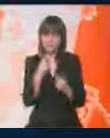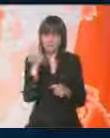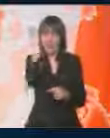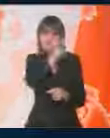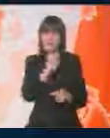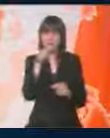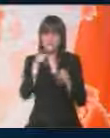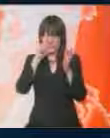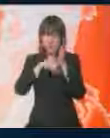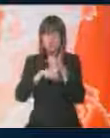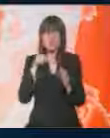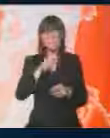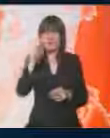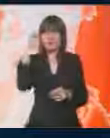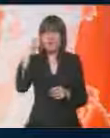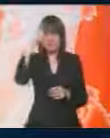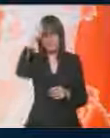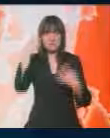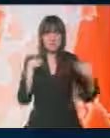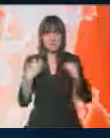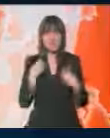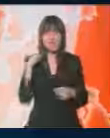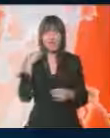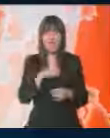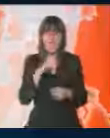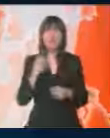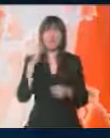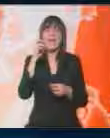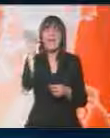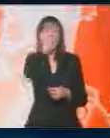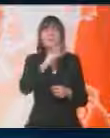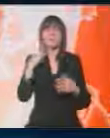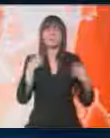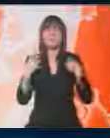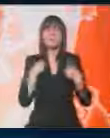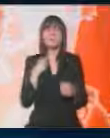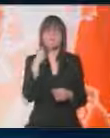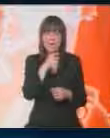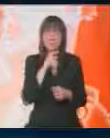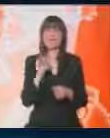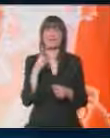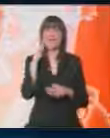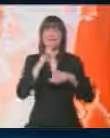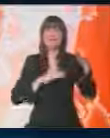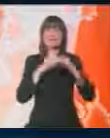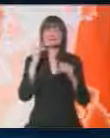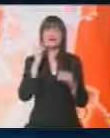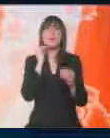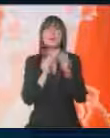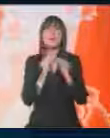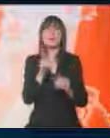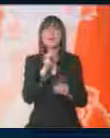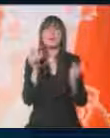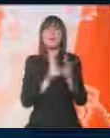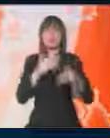Evrope, jer mislim ovo nije srpski šov, ponavljam, ovo je evropski šov i ovo je praktično problem koji treba